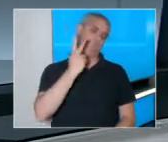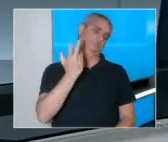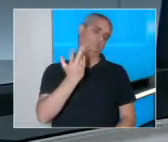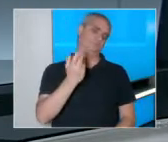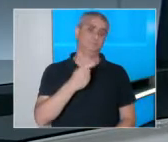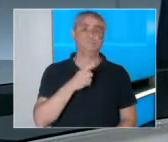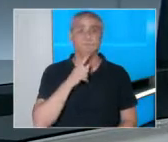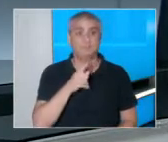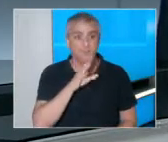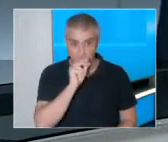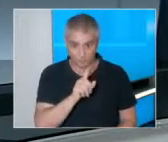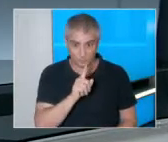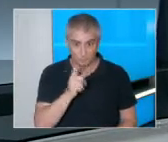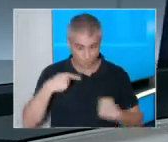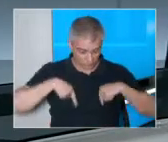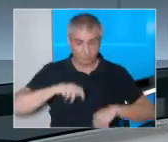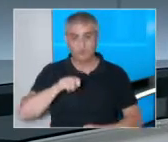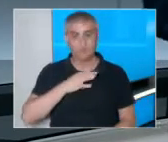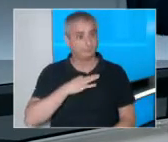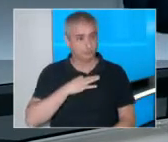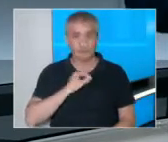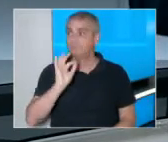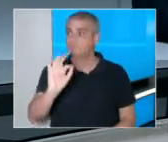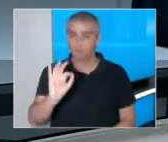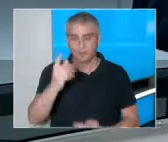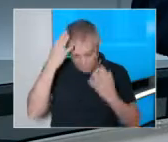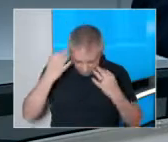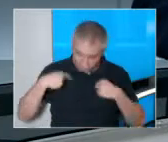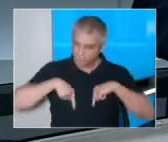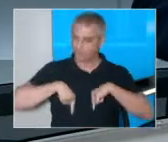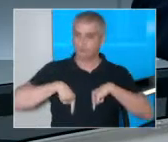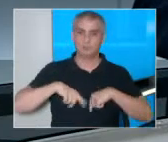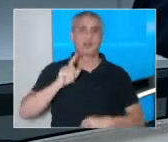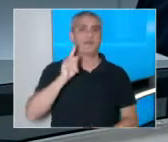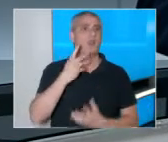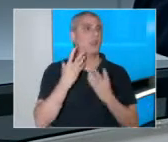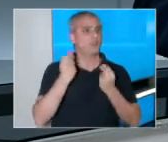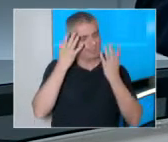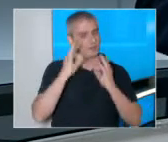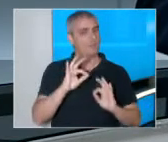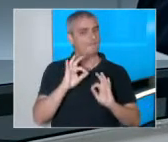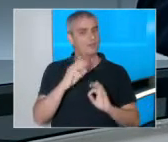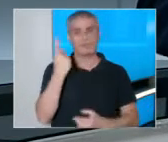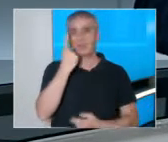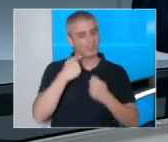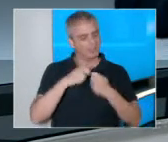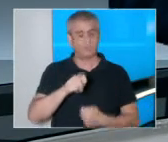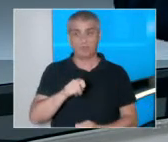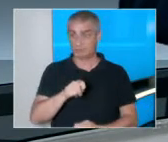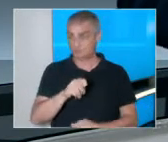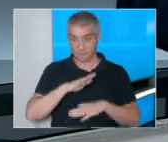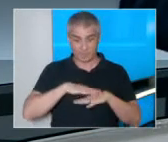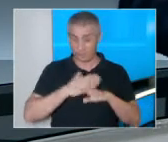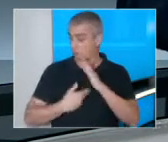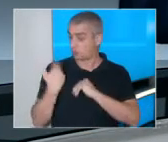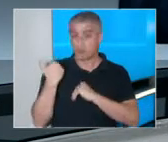ראש הכנסת בשבילך. מדובר, יושב ראש הכנסת בשבילי ובשבילך. כבוד יושב ראש הכנסת. אבל מדובר, עם הרבה כבוד, באחד מחברי הכנסת